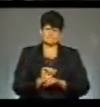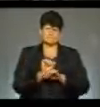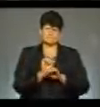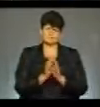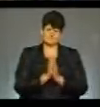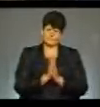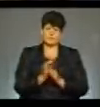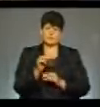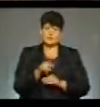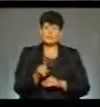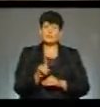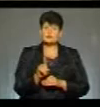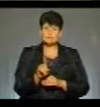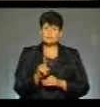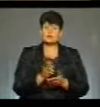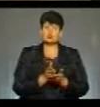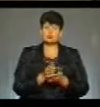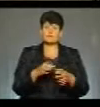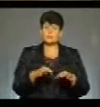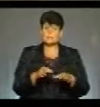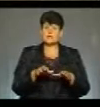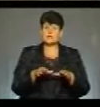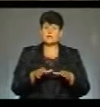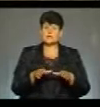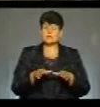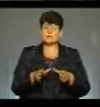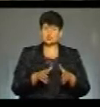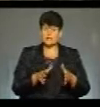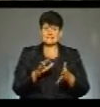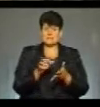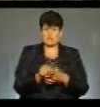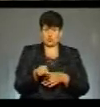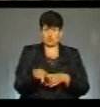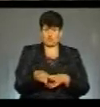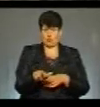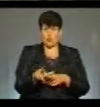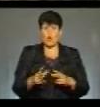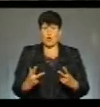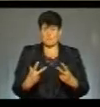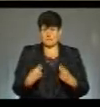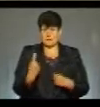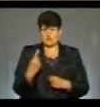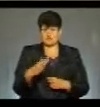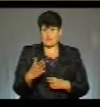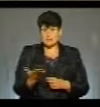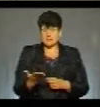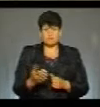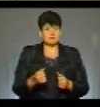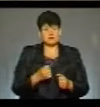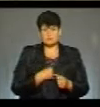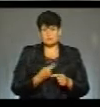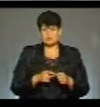щоб таке служба автомобільних доріг зайнялася своєю дорогою. Обіцяли нам до 1 вересня. На